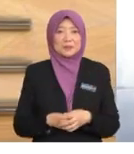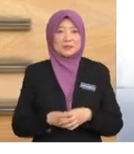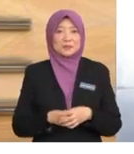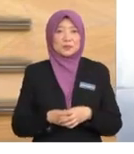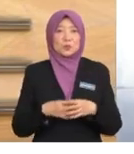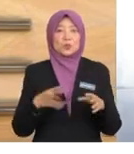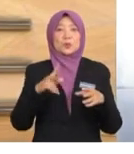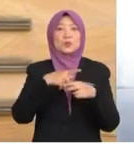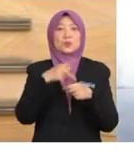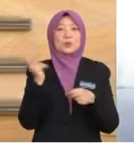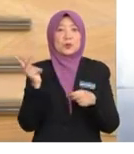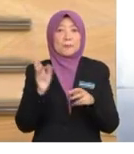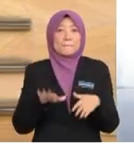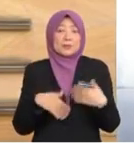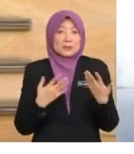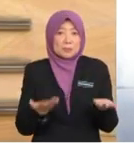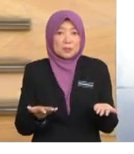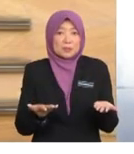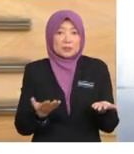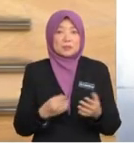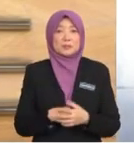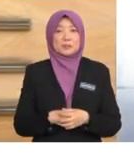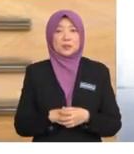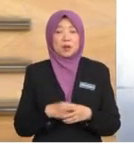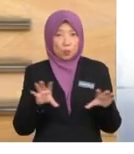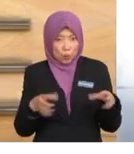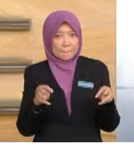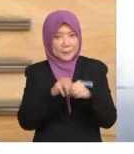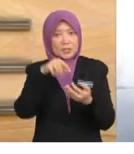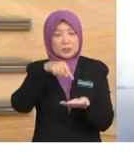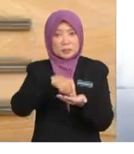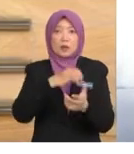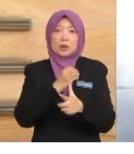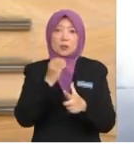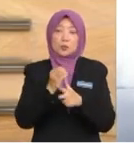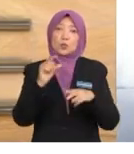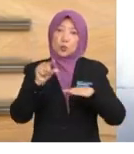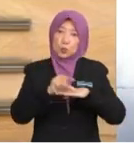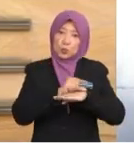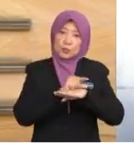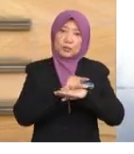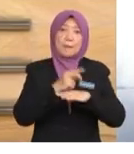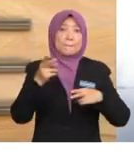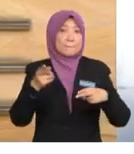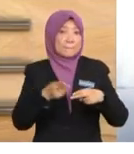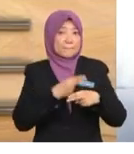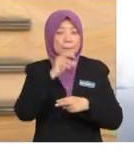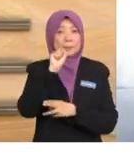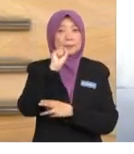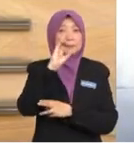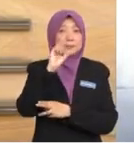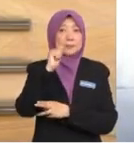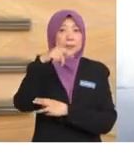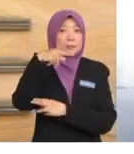terkeluar macam mana, cikgu? Rina, buat je naikkan tepi macam ni. Ataupun gunakan scraper yang ni semula. Yang scraper yang tadi semula.